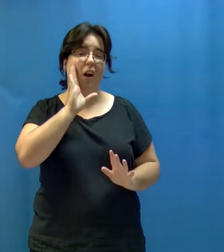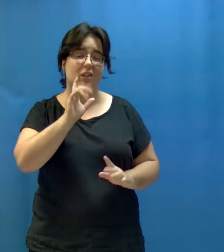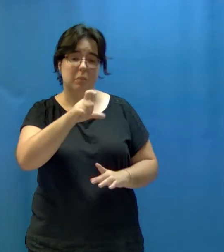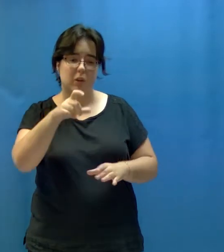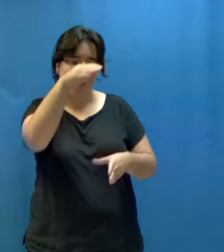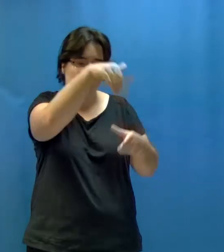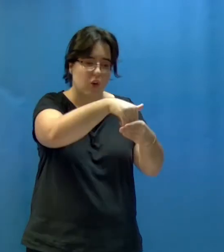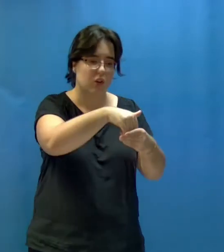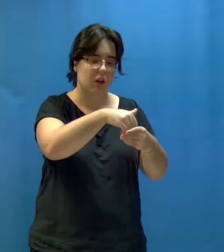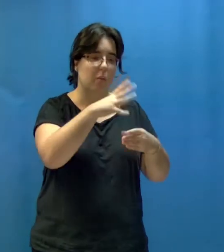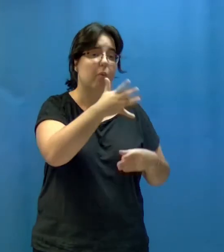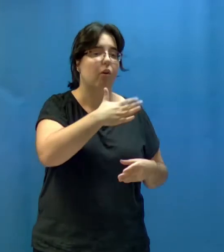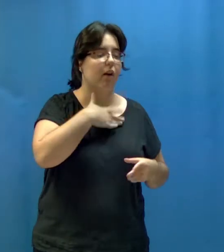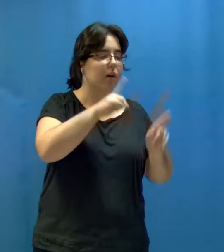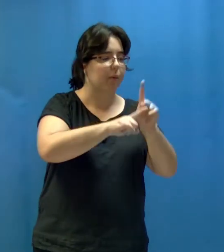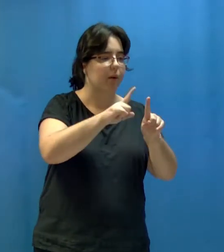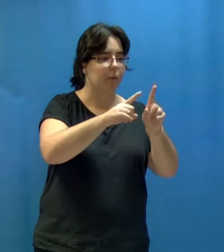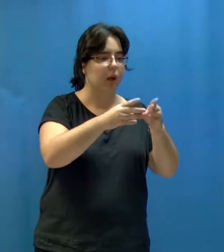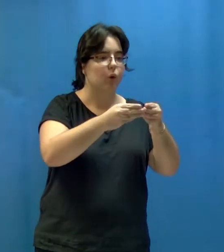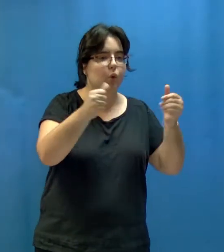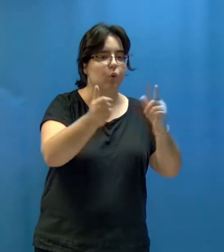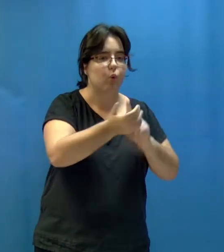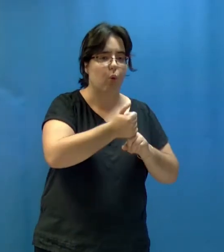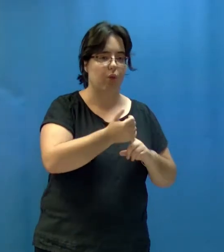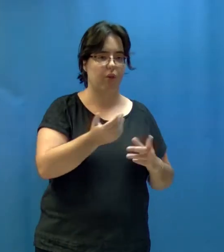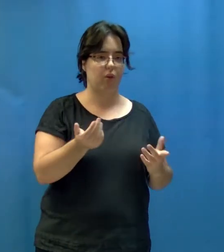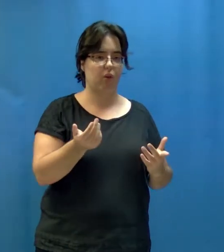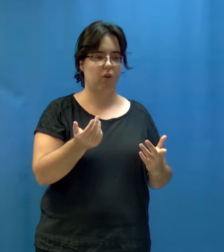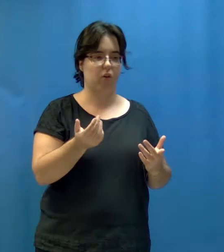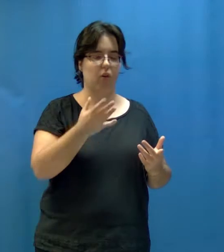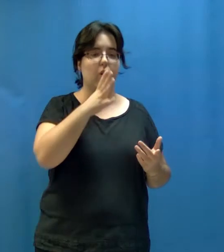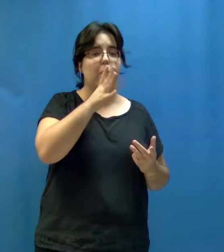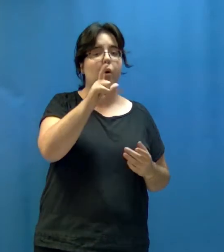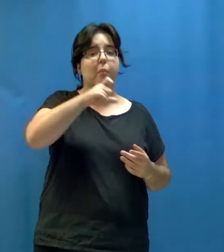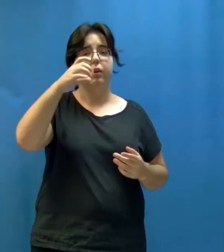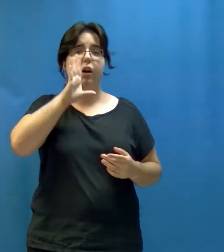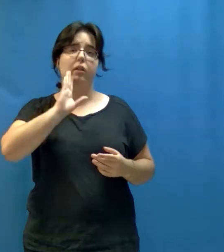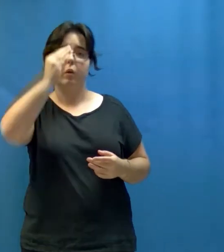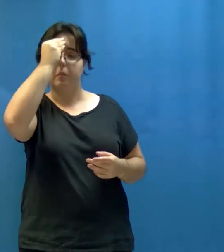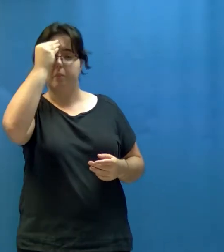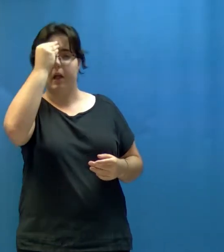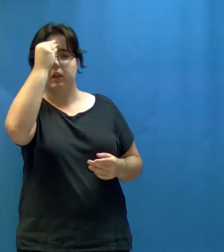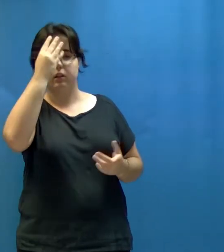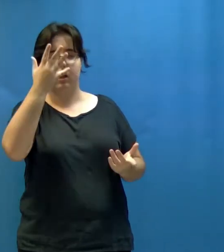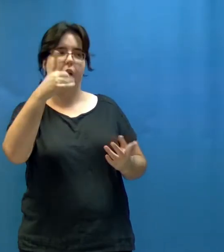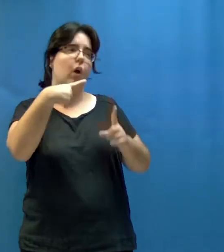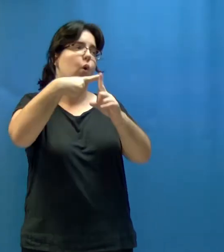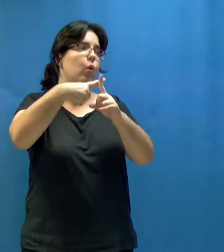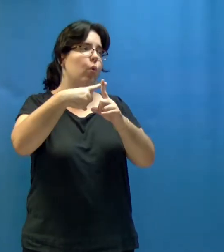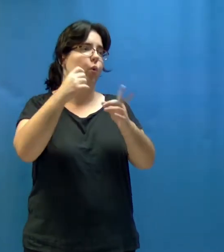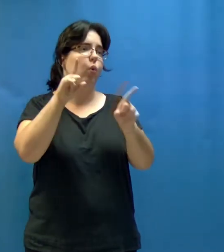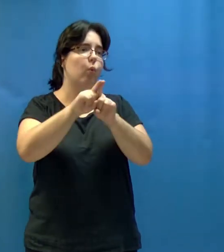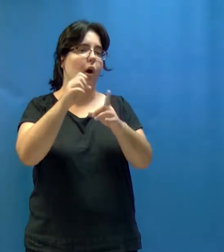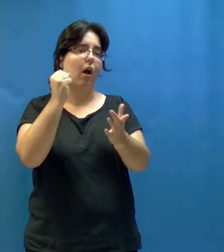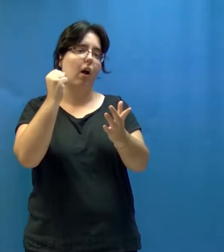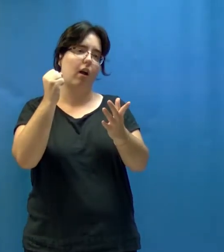els problemes, perquè en creen més. I que no pensi la gent de Castelló que la creu és el pacte del grau.